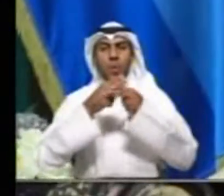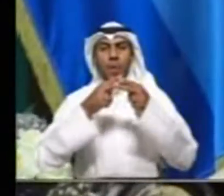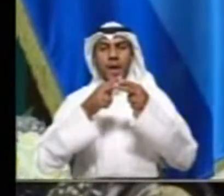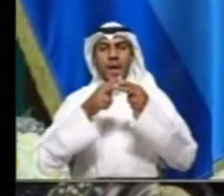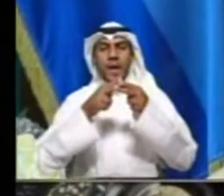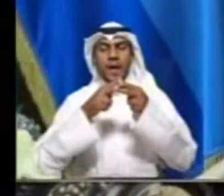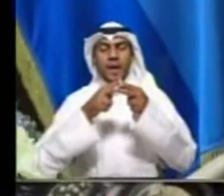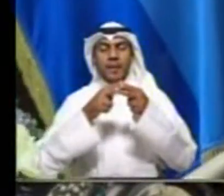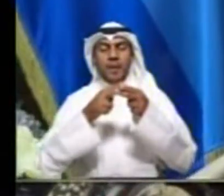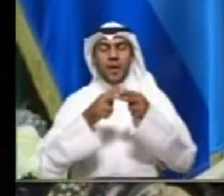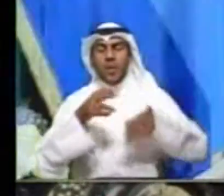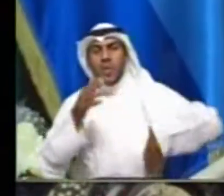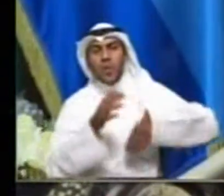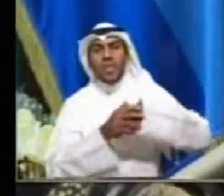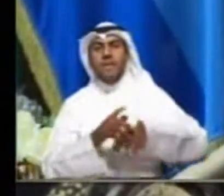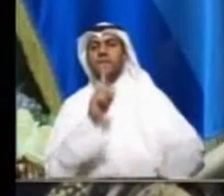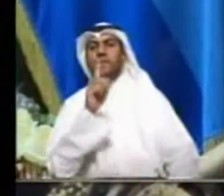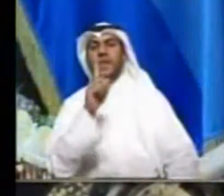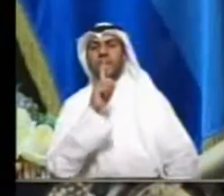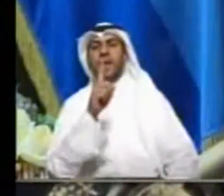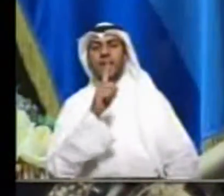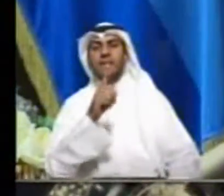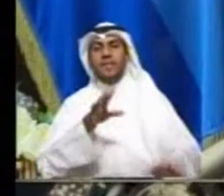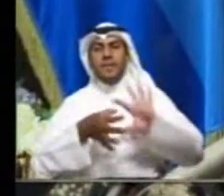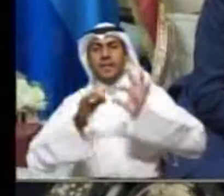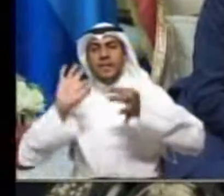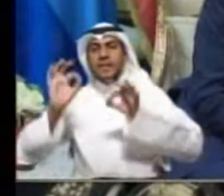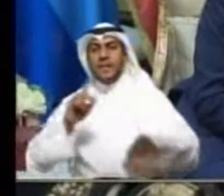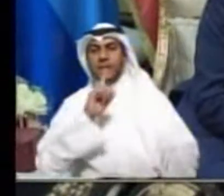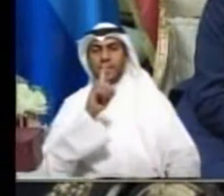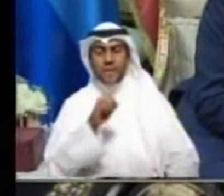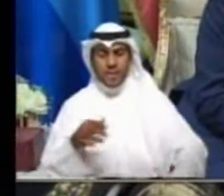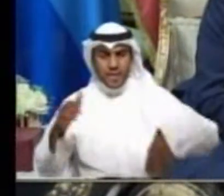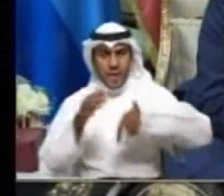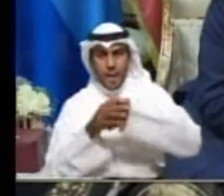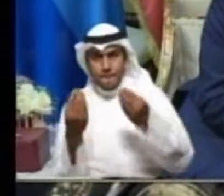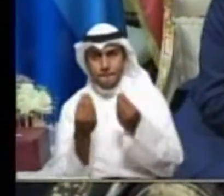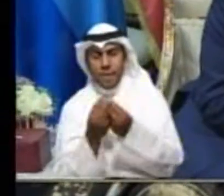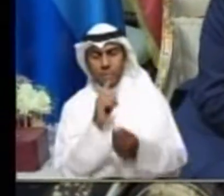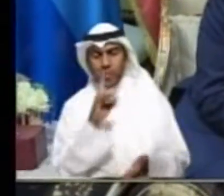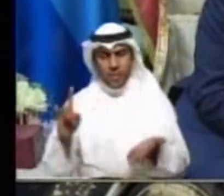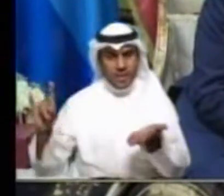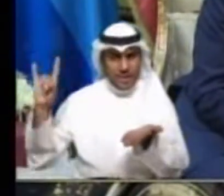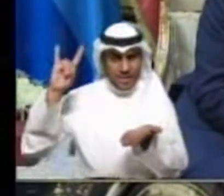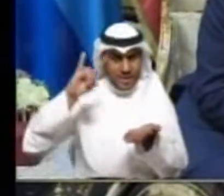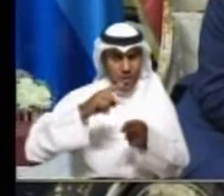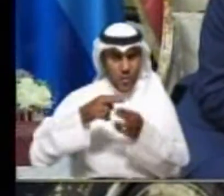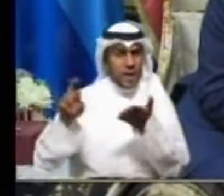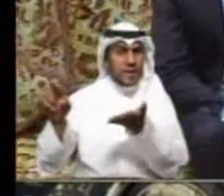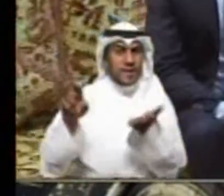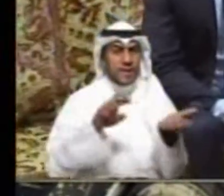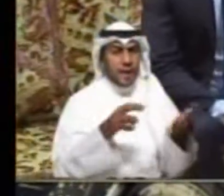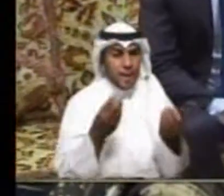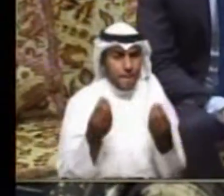إنفانتينيو ورئيس الاتحاد الكويتي لكرة القدم الشيخ أحمد يوسف سعود الصباح، وذلك بمناسبة زيارته